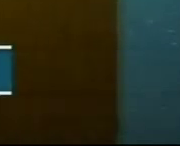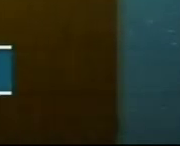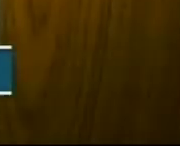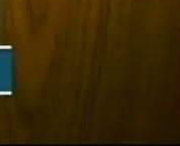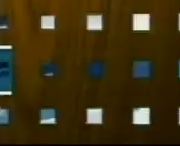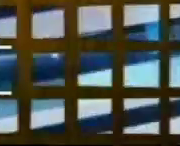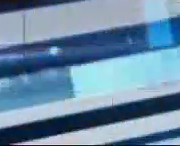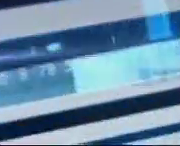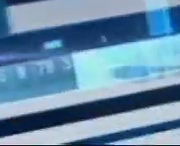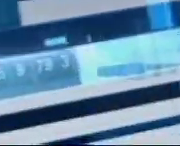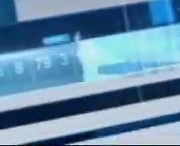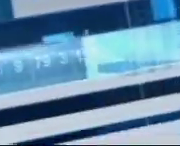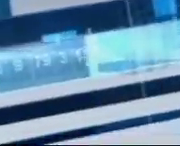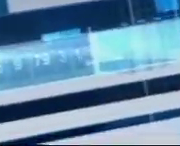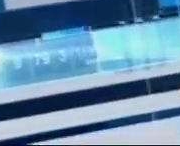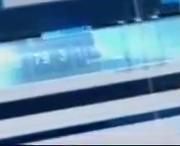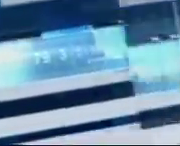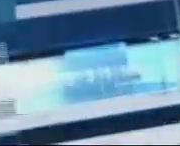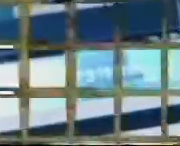правительстве.